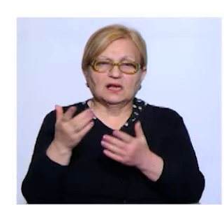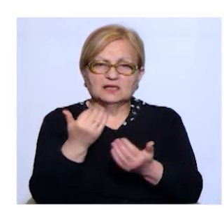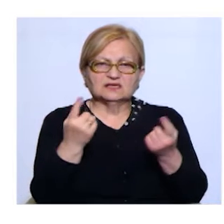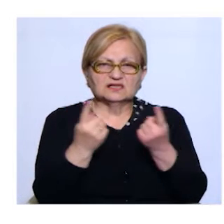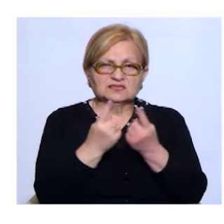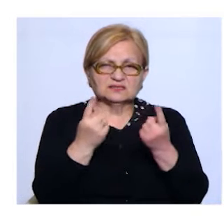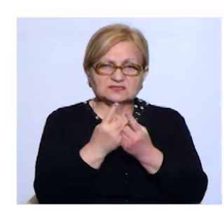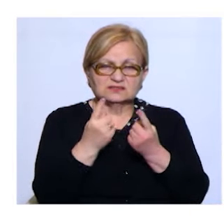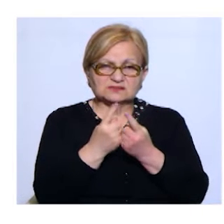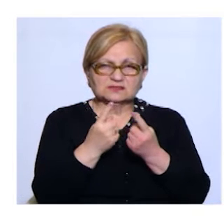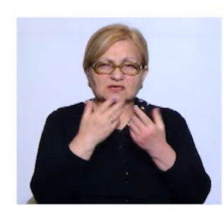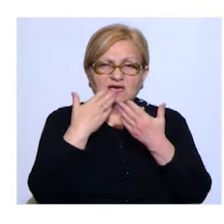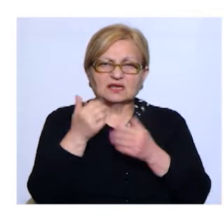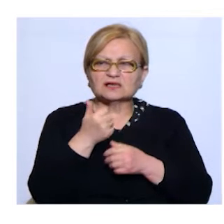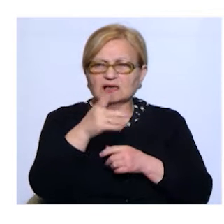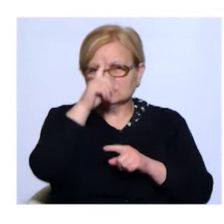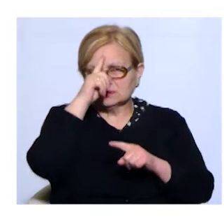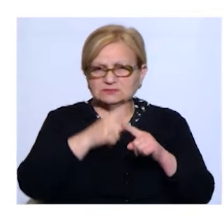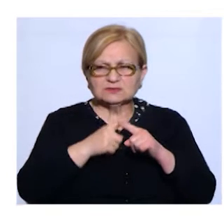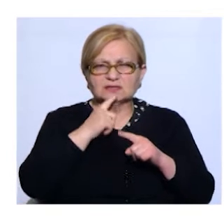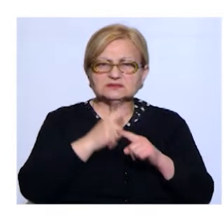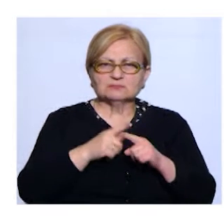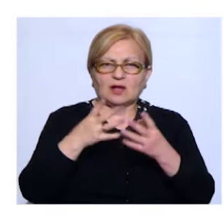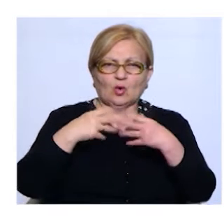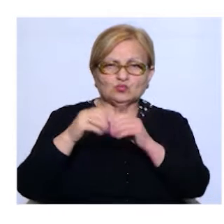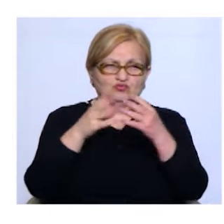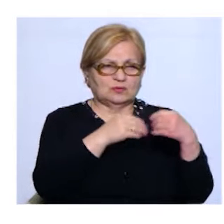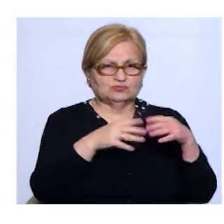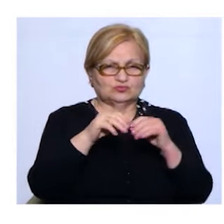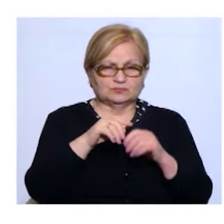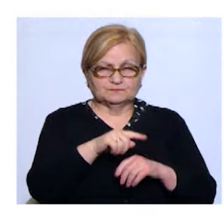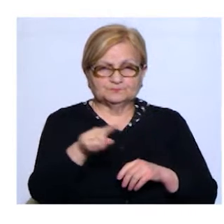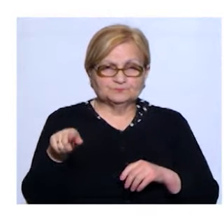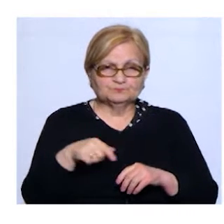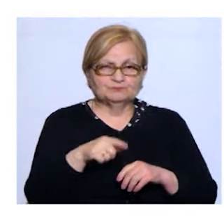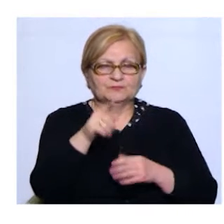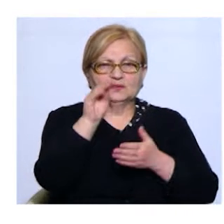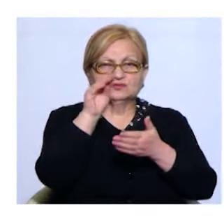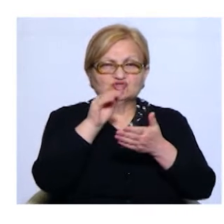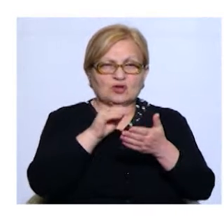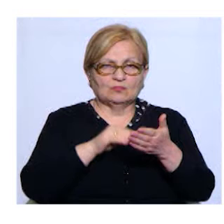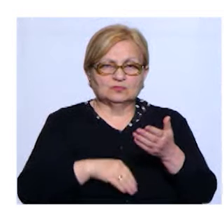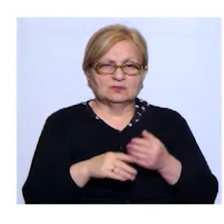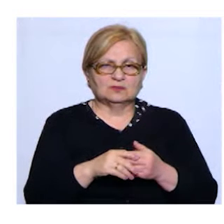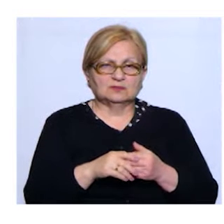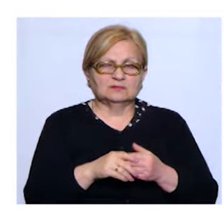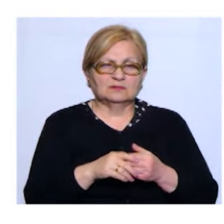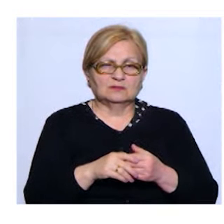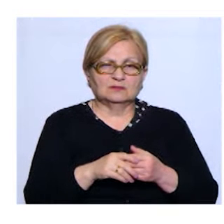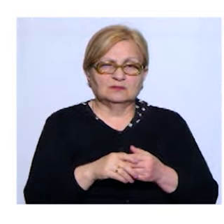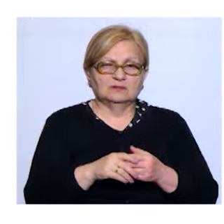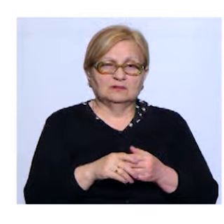რამდენი დაზმა არის თითოეულ ოჯახში და ჩამოწერა შედეგები. აი ნახეთ, ესე იგი გამოკითხვა და ესე ჩამოწერა შედეგები. ახლა ნახეთ, იმისათვის